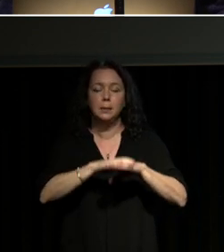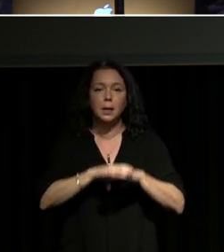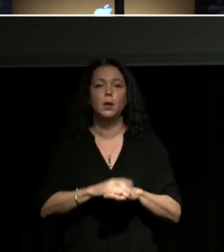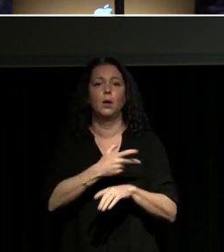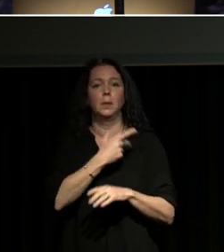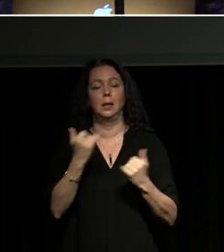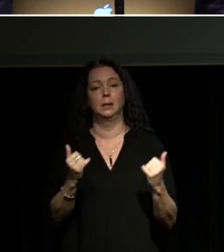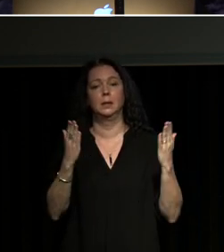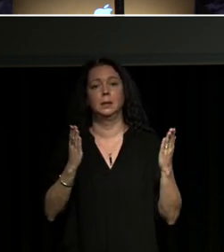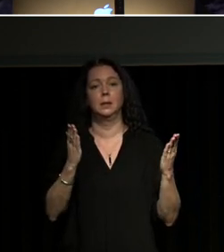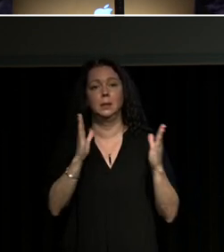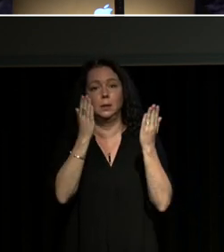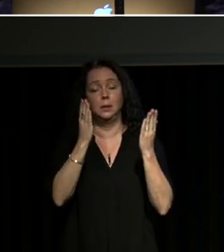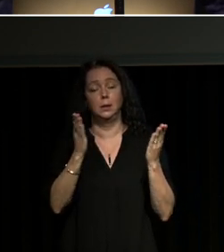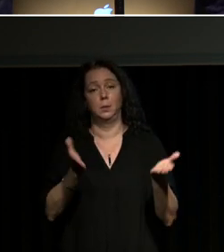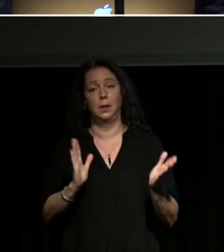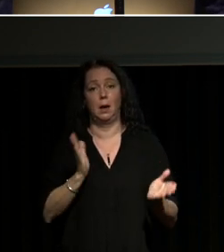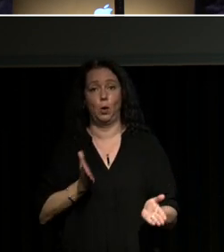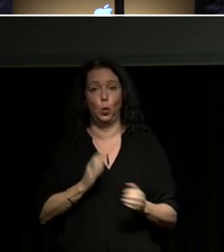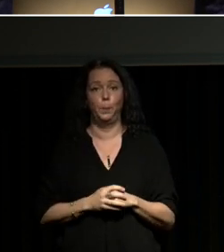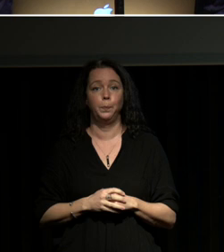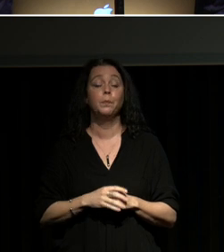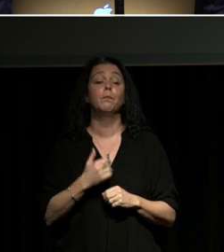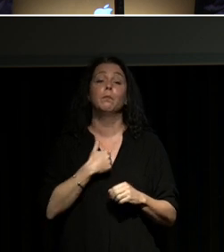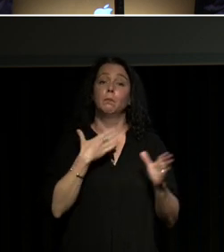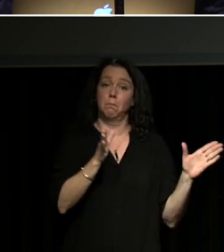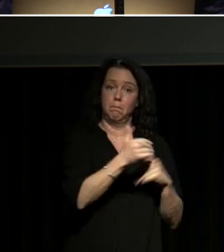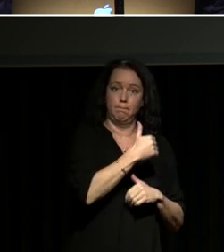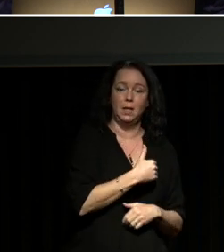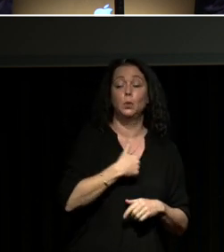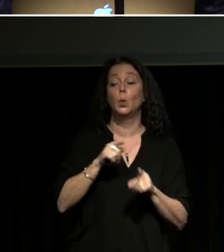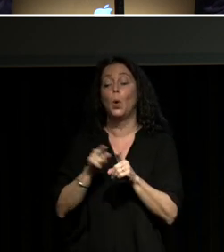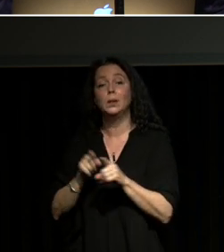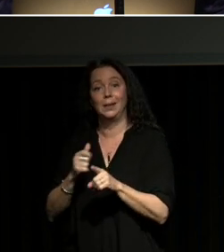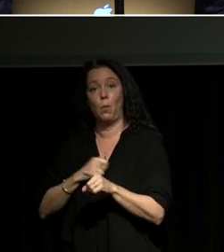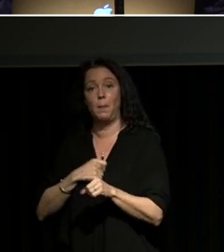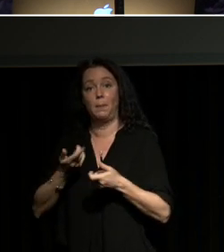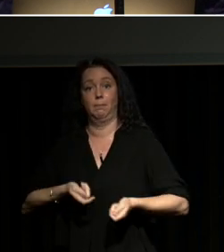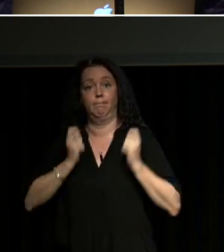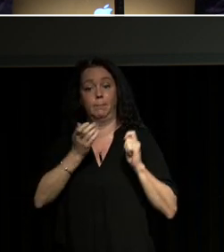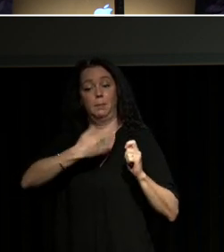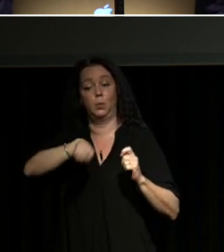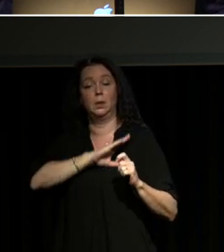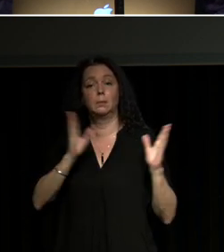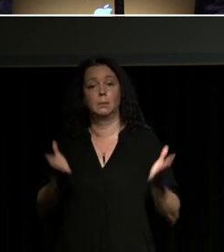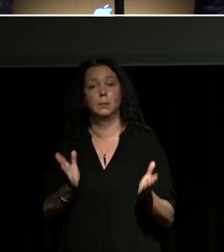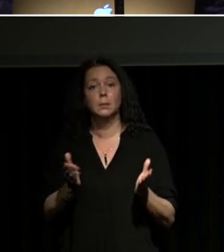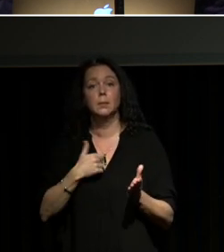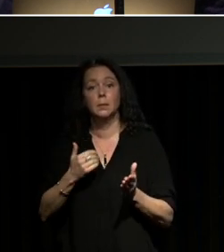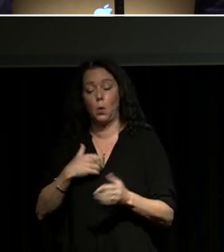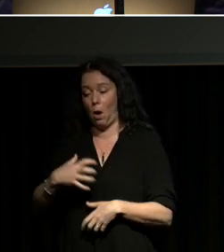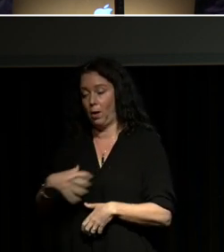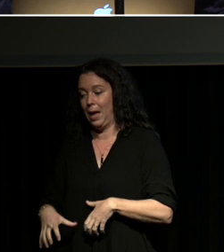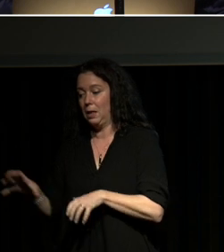mon travail en réanimation, on m'a chargé de coordonner les prélèvements d'organes au niveau de notre établissement et d'animer le